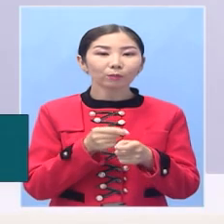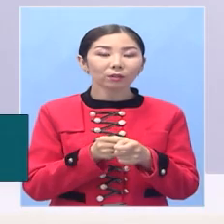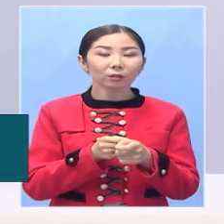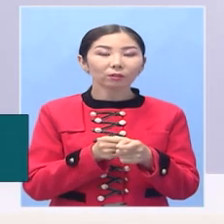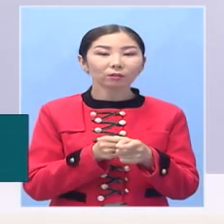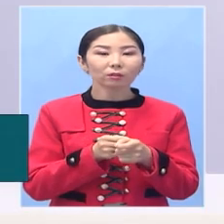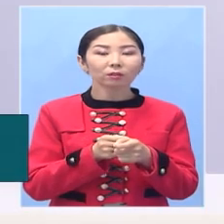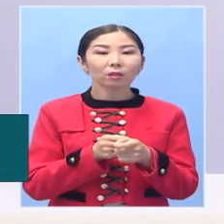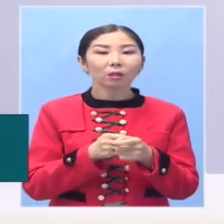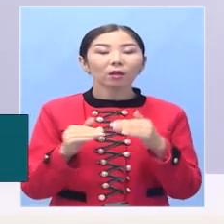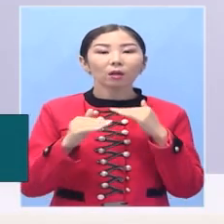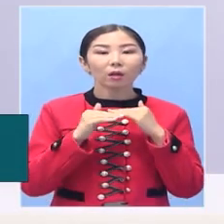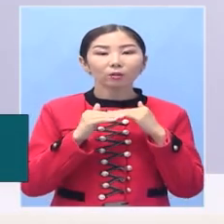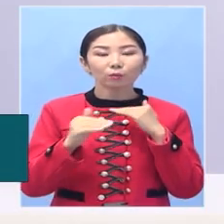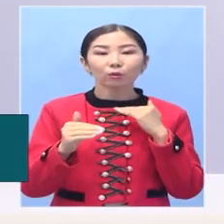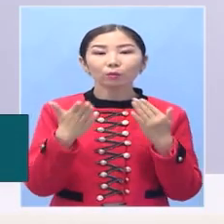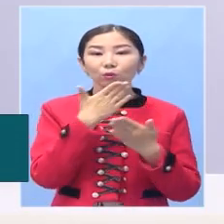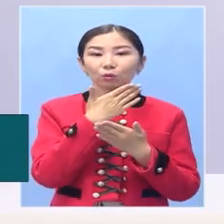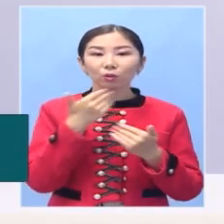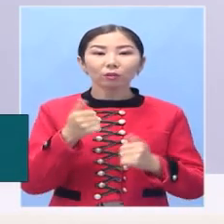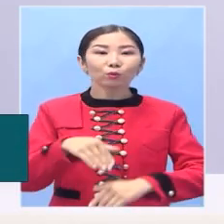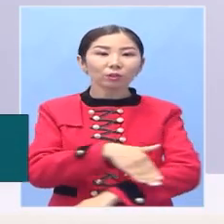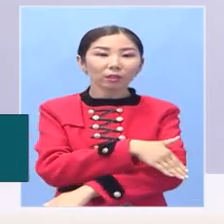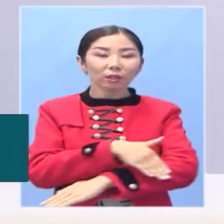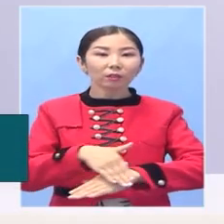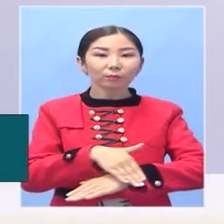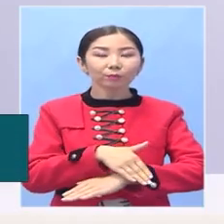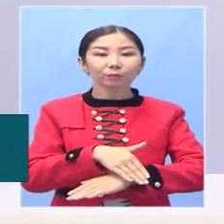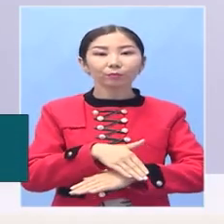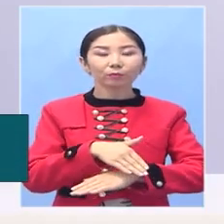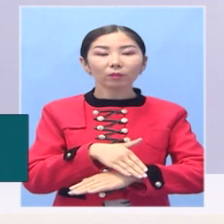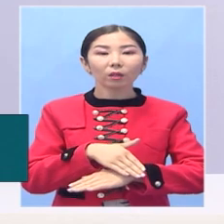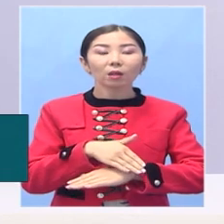шақырымы асфальт мүлдем жоқ көшелер. Енді